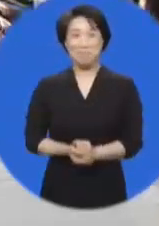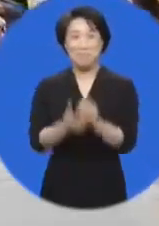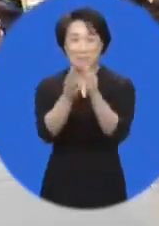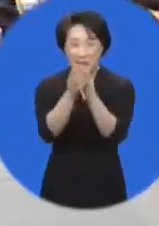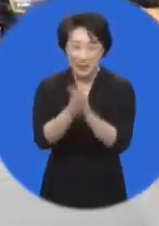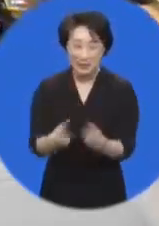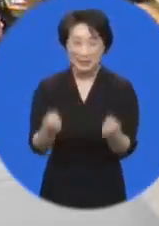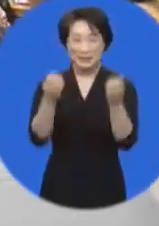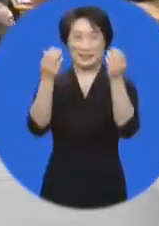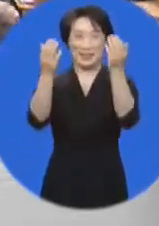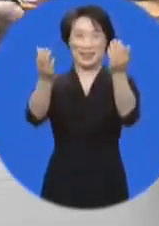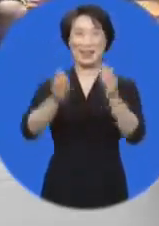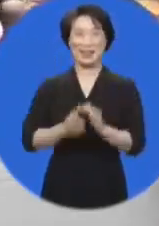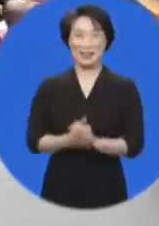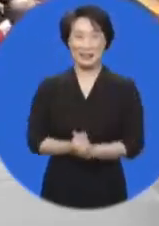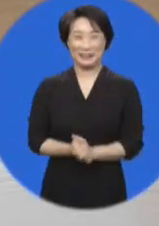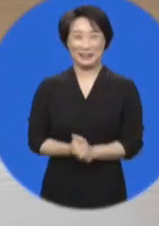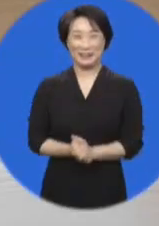할렐루야.